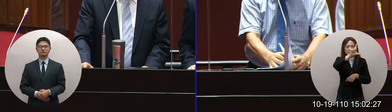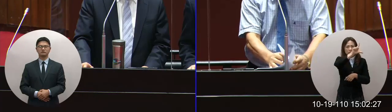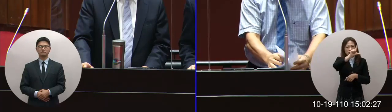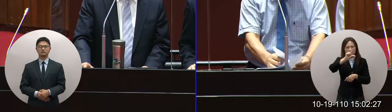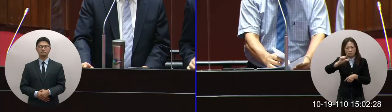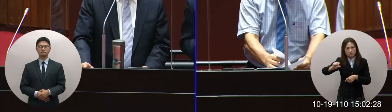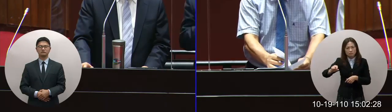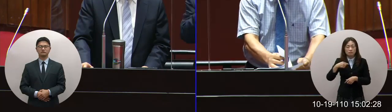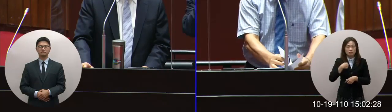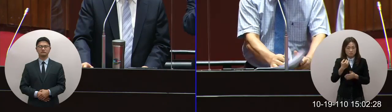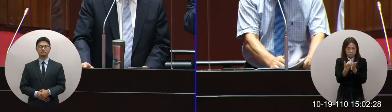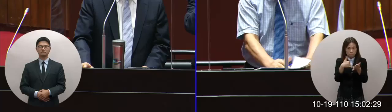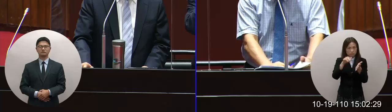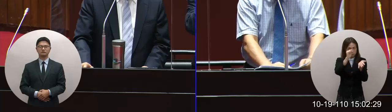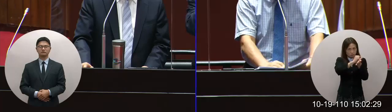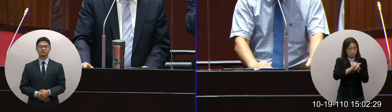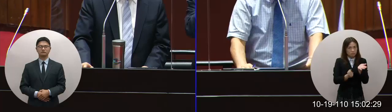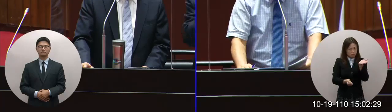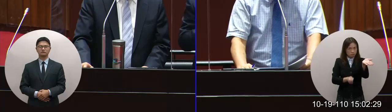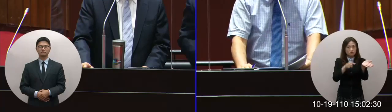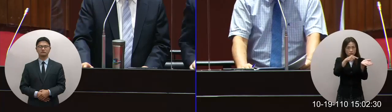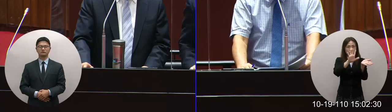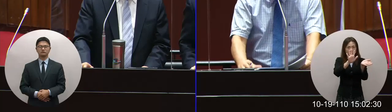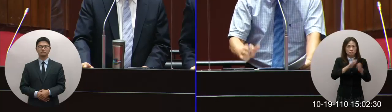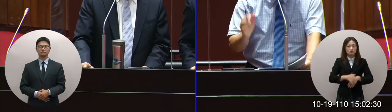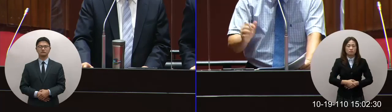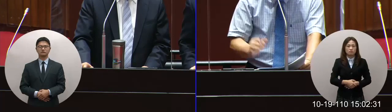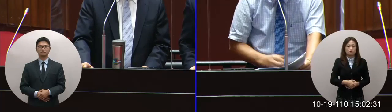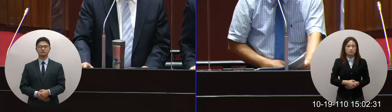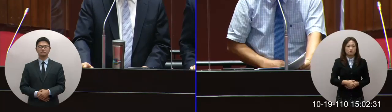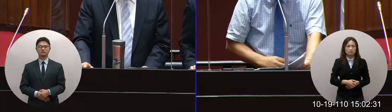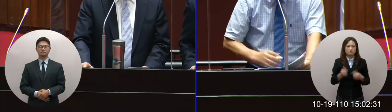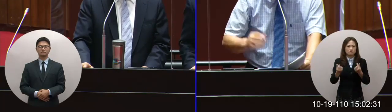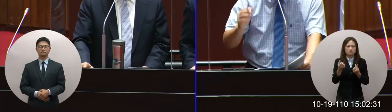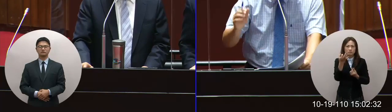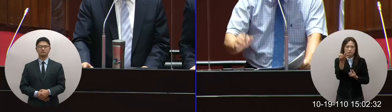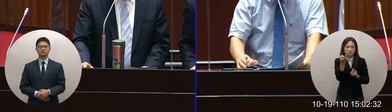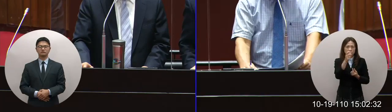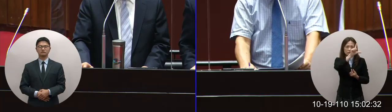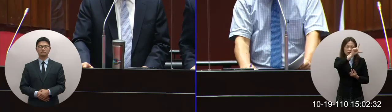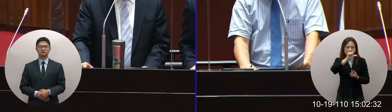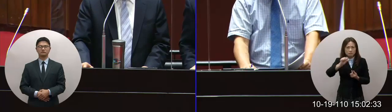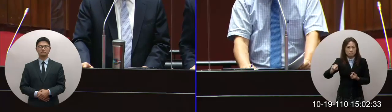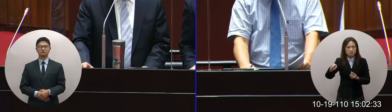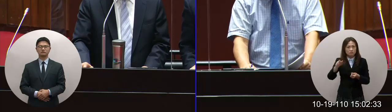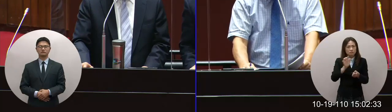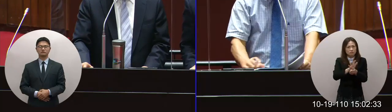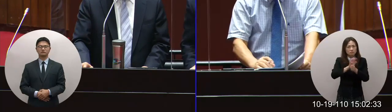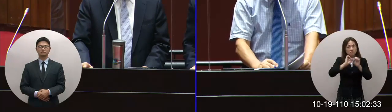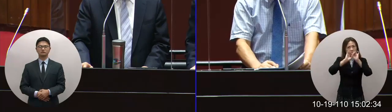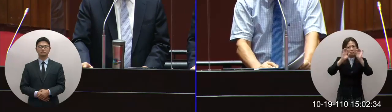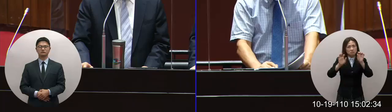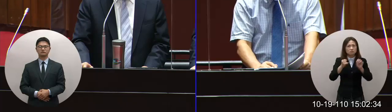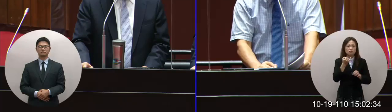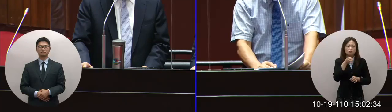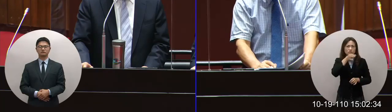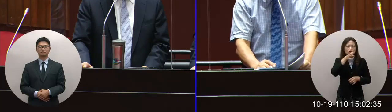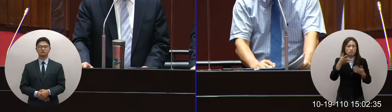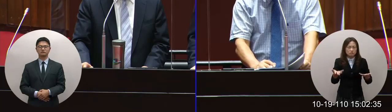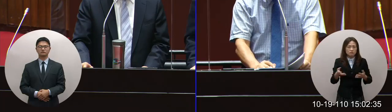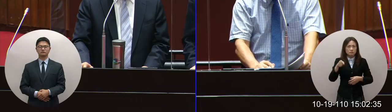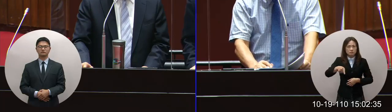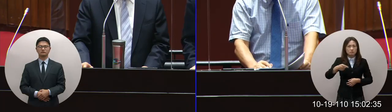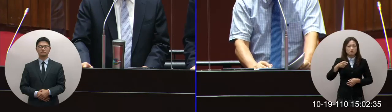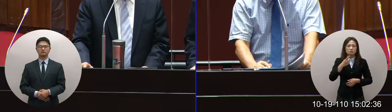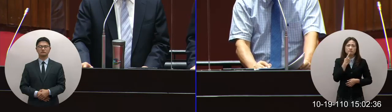下我拿给你看哦，你们编的哦。那这样的经费你认为足够推动吗？这些老旧公寓大